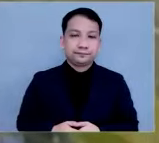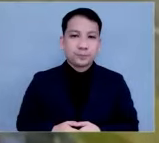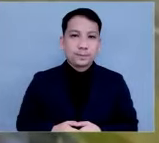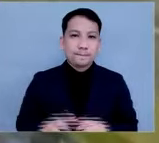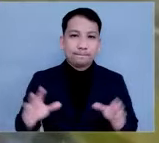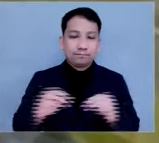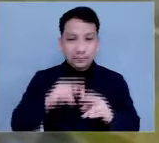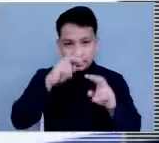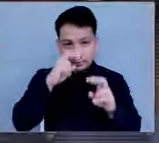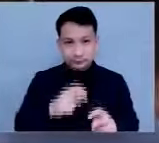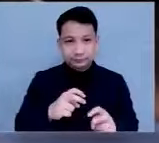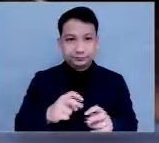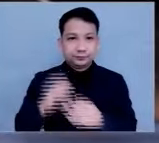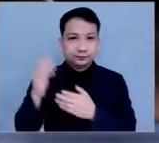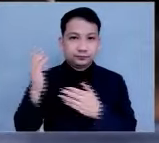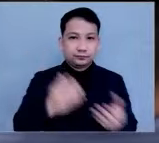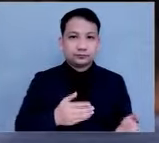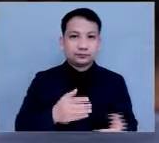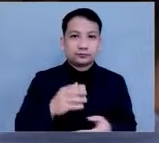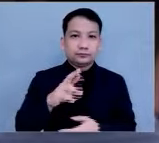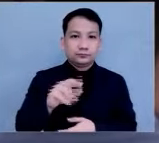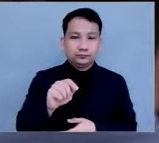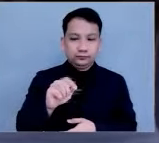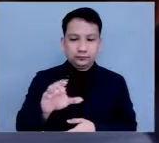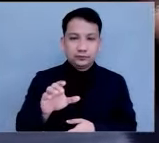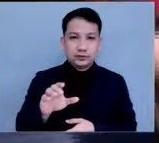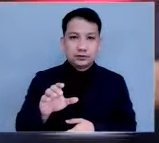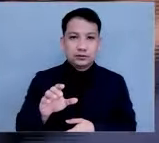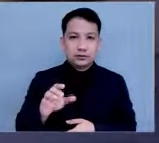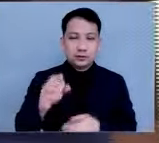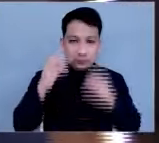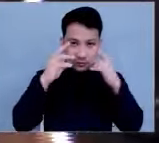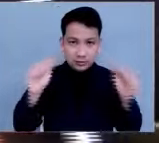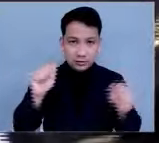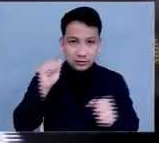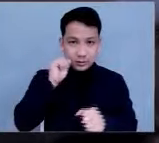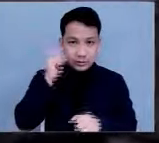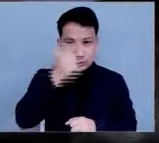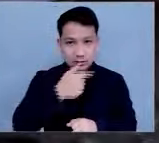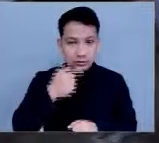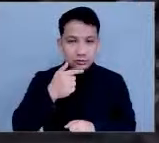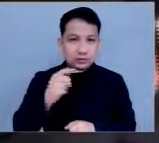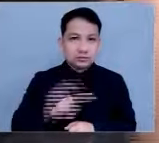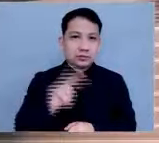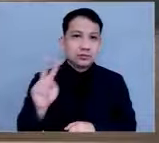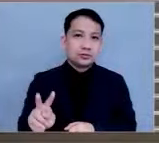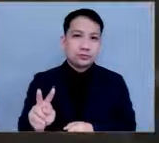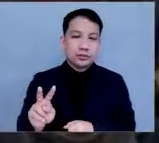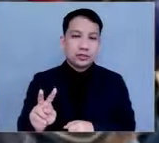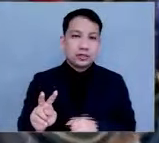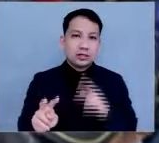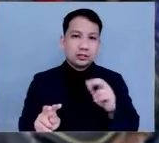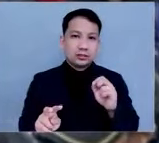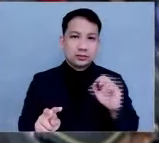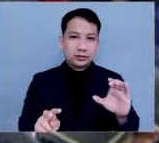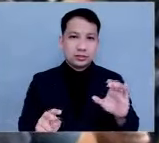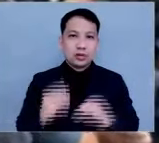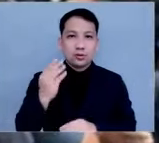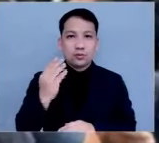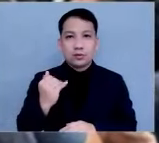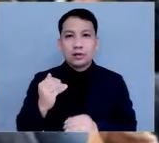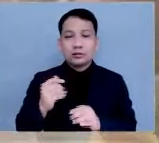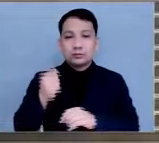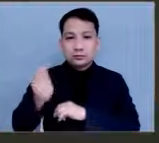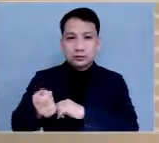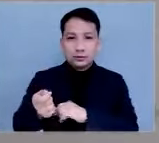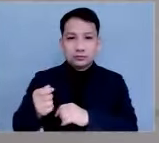Mahigpit ang seguridad ng dalhin si dating Bamban Tarlac Mayor Alice Guo sa Valenzuela Regional Trial Court kaninang tanghali para sa arraignment ng kanyang